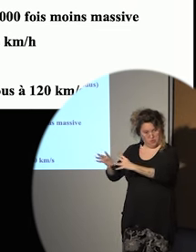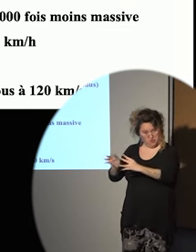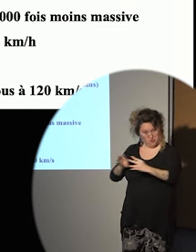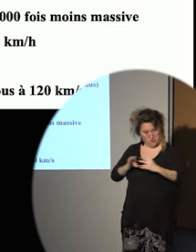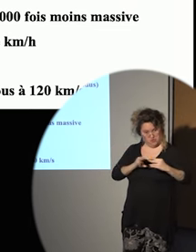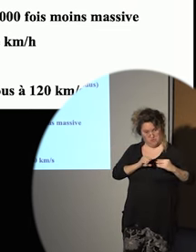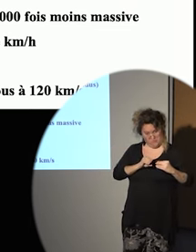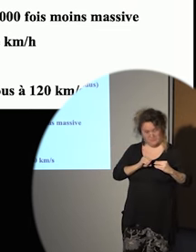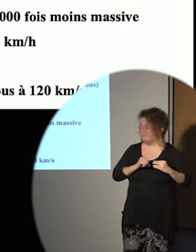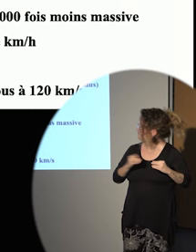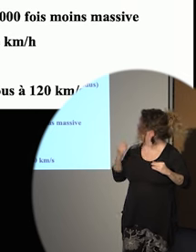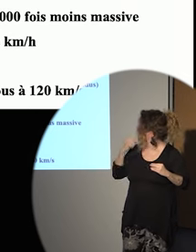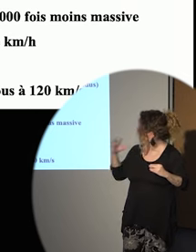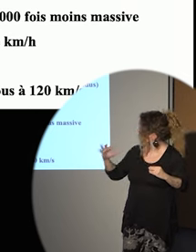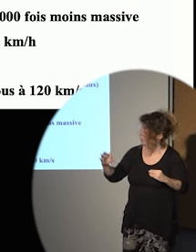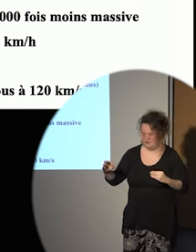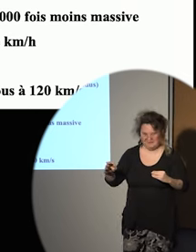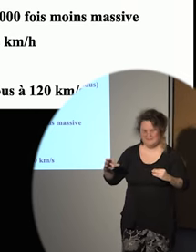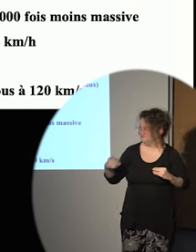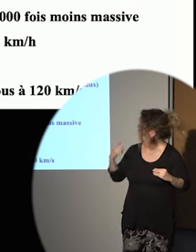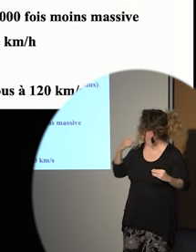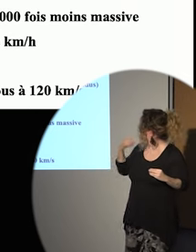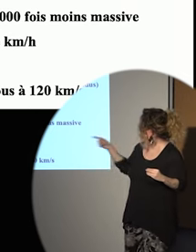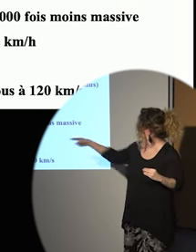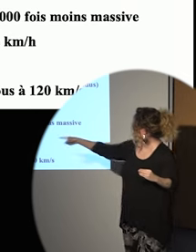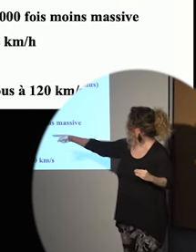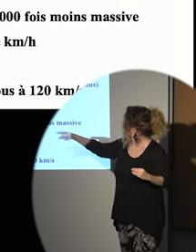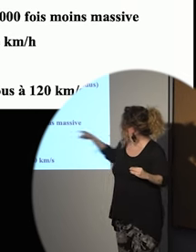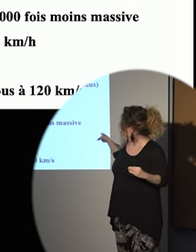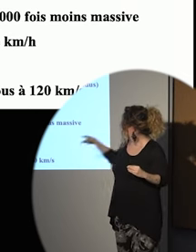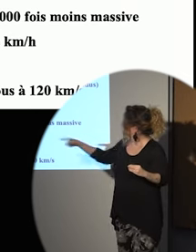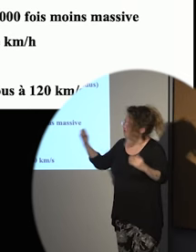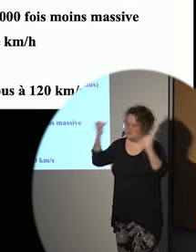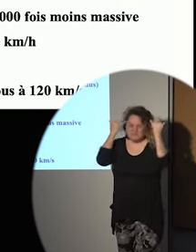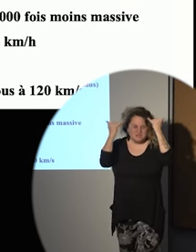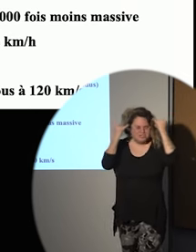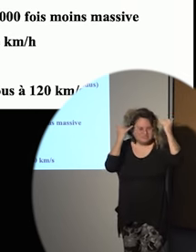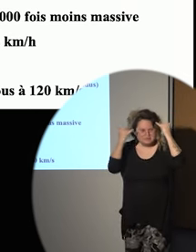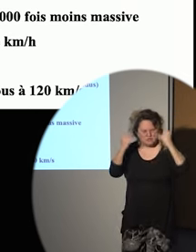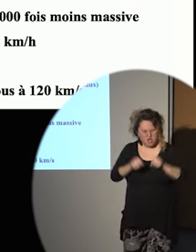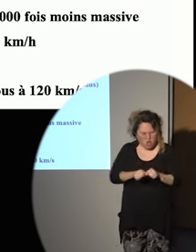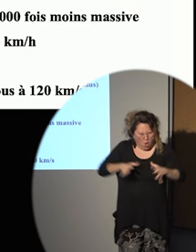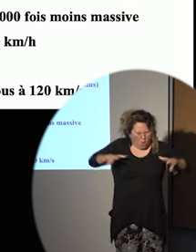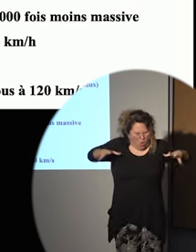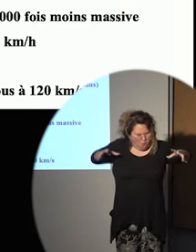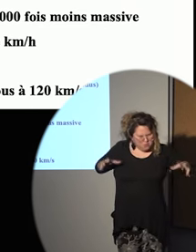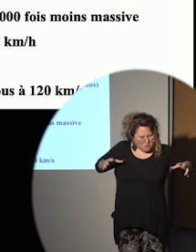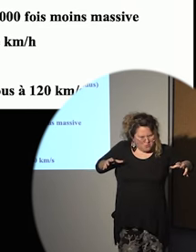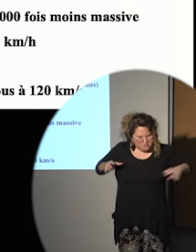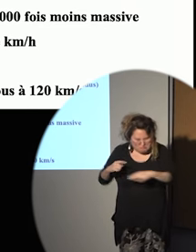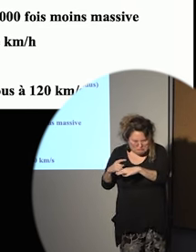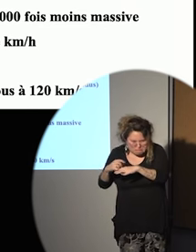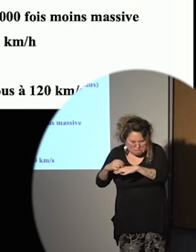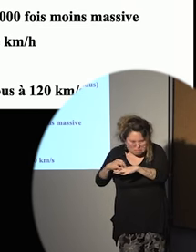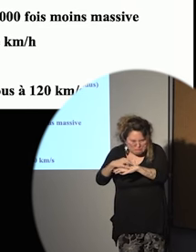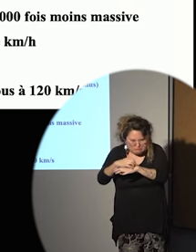que vous rencontrez un très gros insecte, on va dire. C'est à peu près ça le rapport de masse. Donc ce n'est pas quelque chose qui va